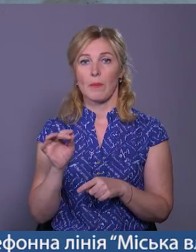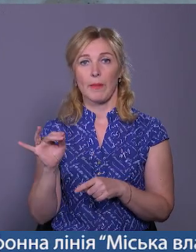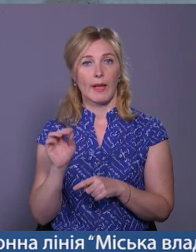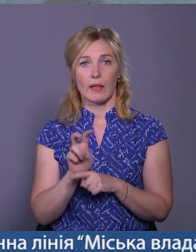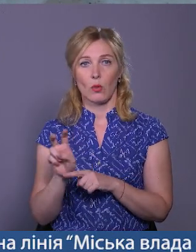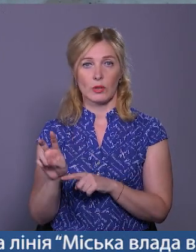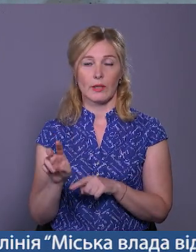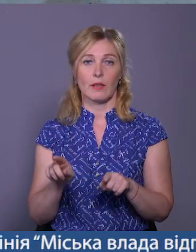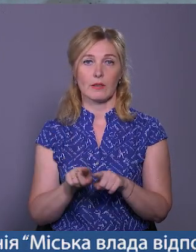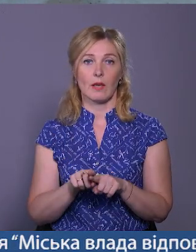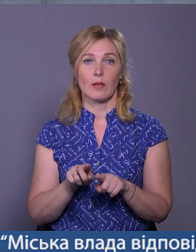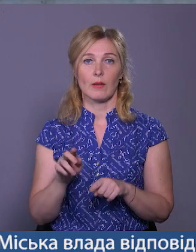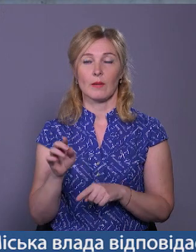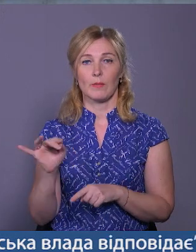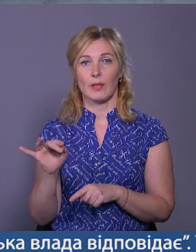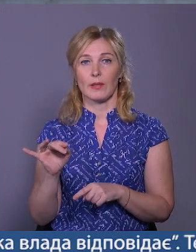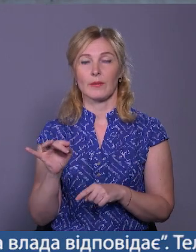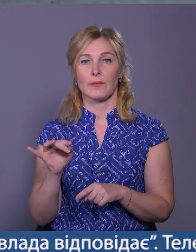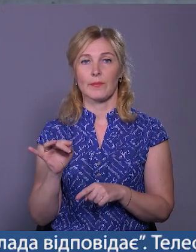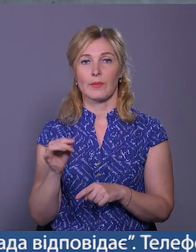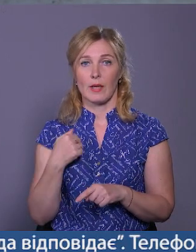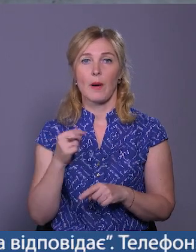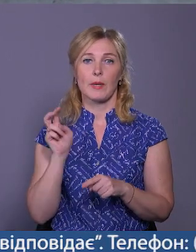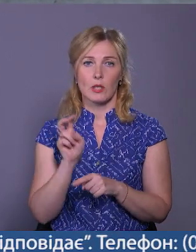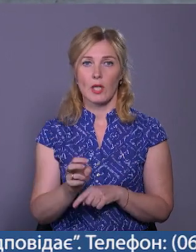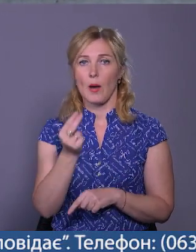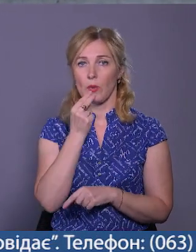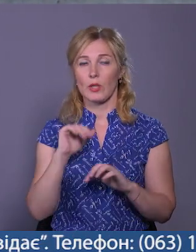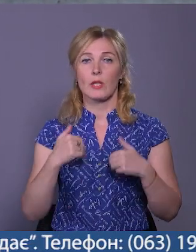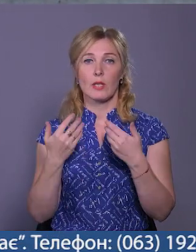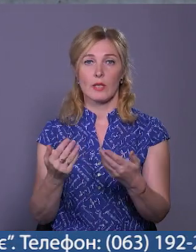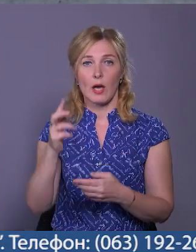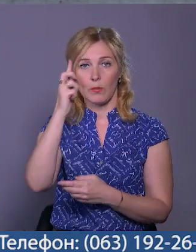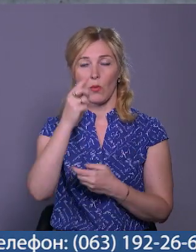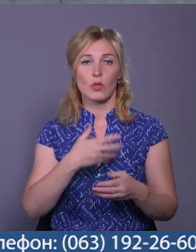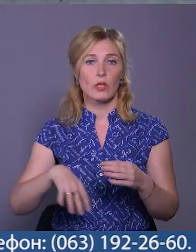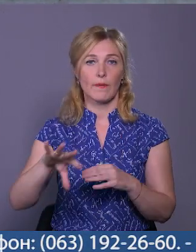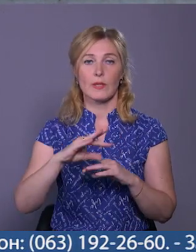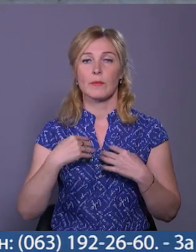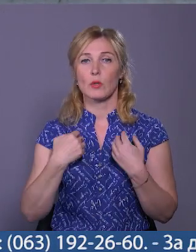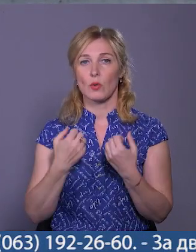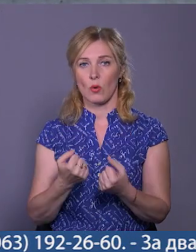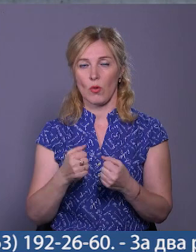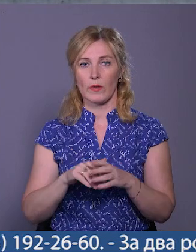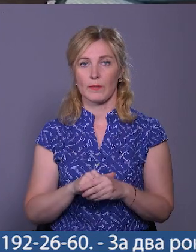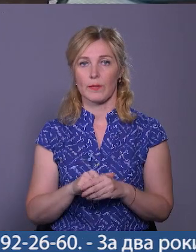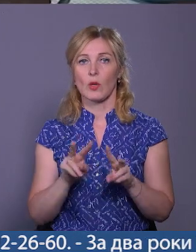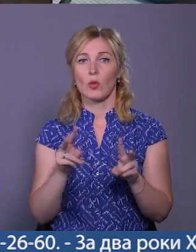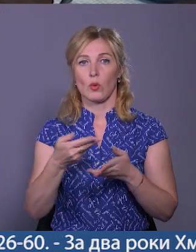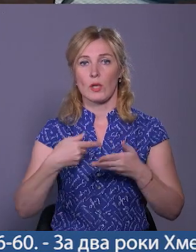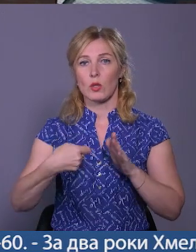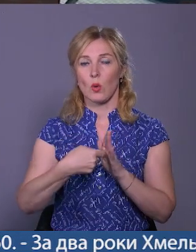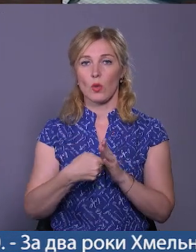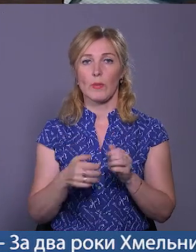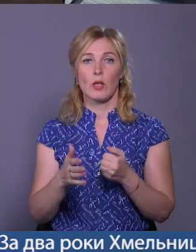зварила ми пізно її бараболі я Прийшла поїла дай вам Боже здоров'я всім хто ото кормить